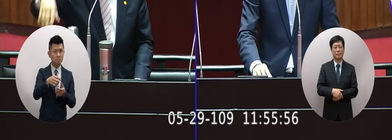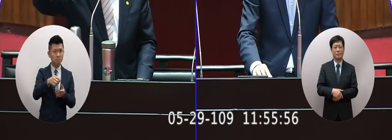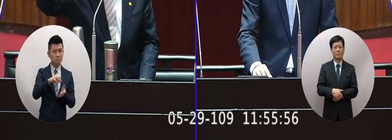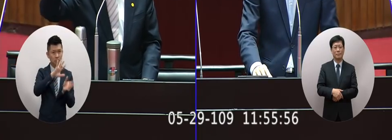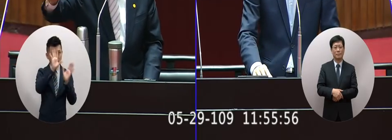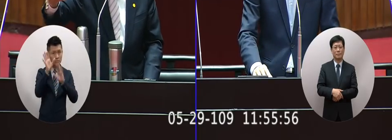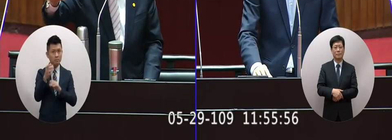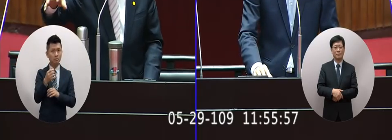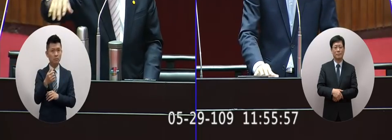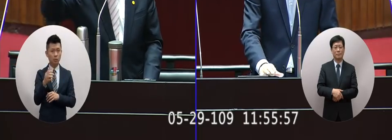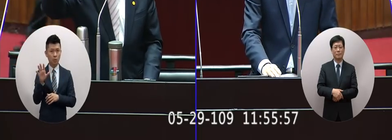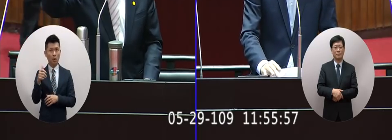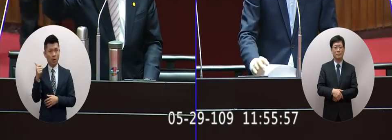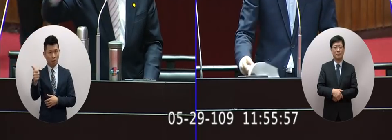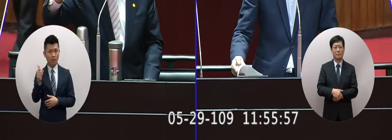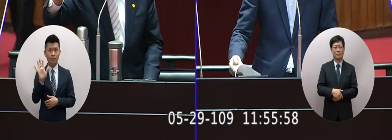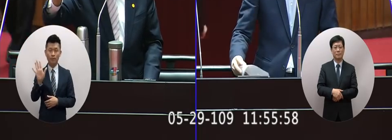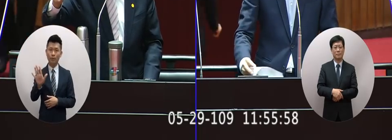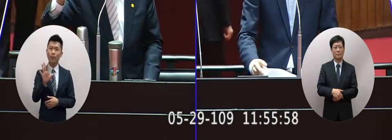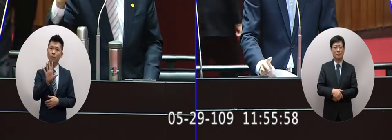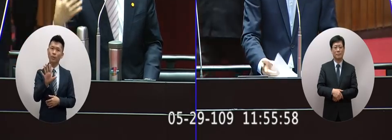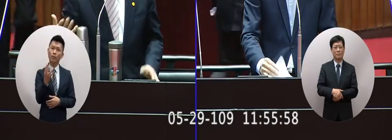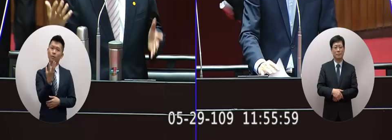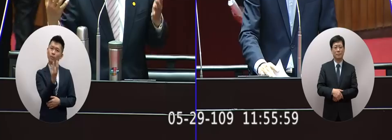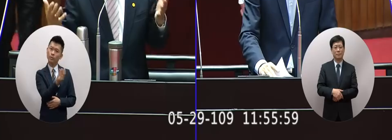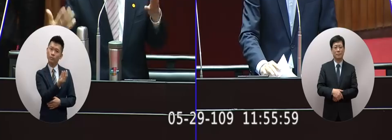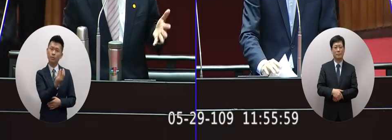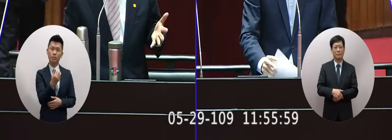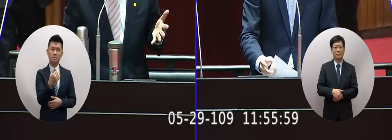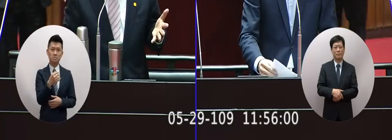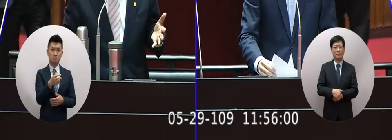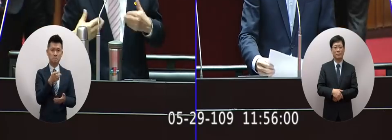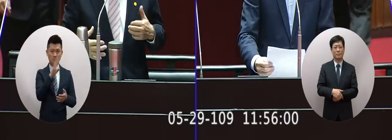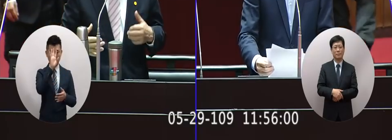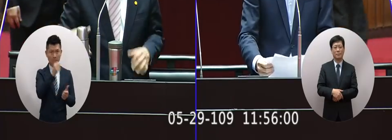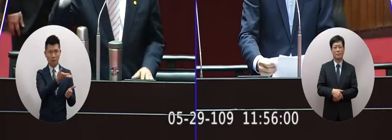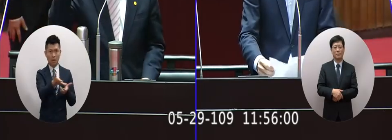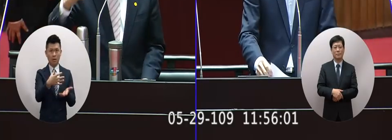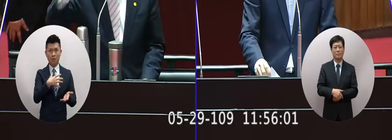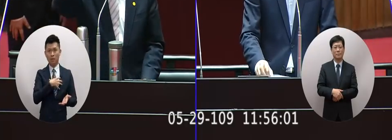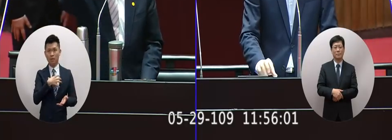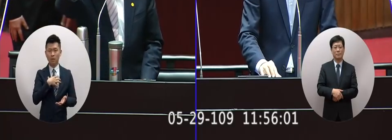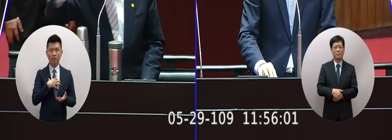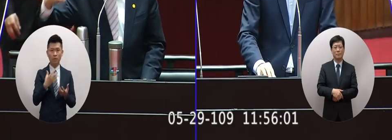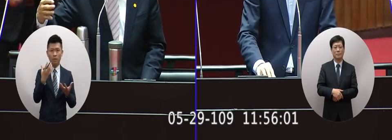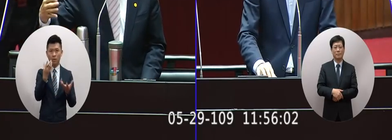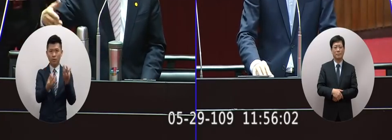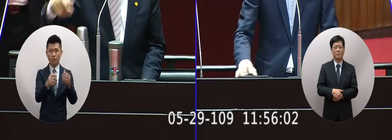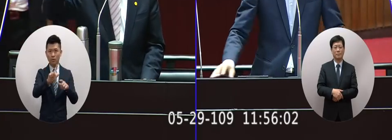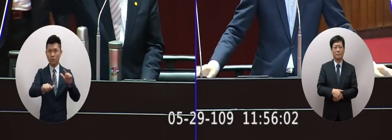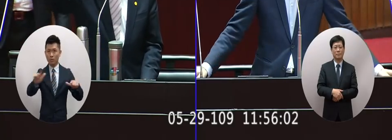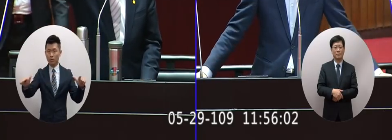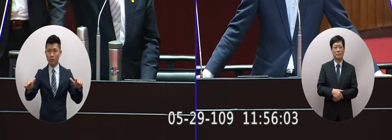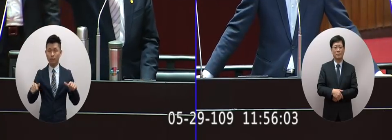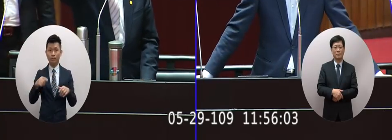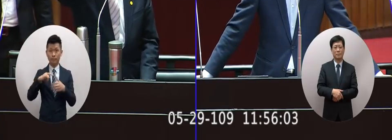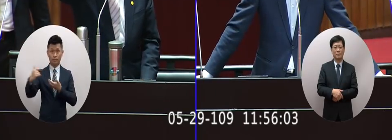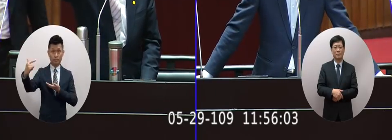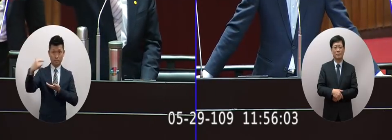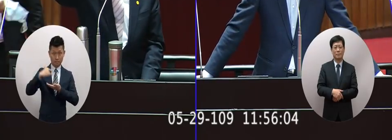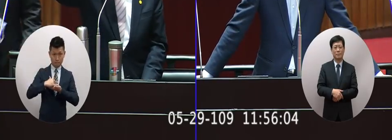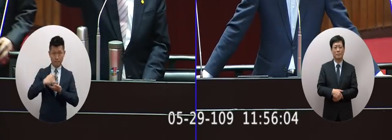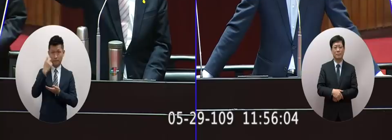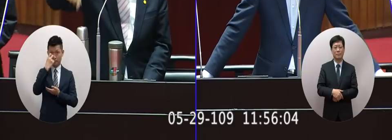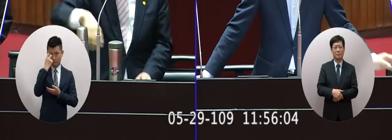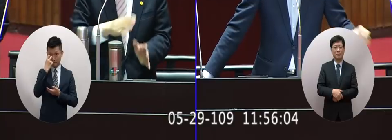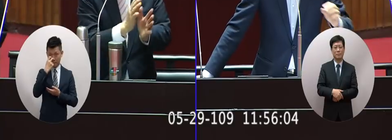有些国家很好，有些国家很严峻，因此对边境的管制，也就是从